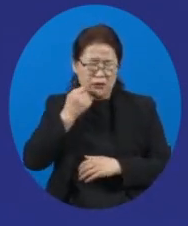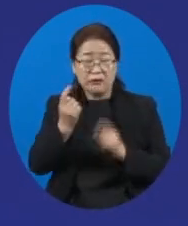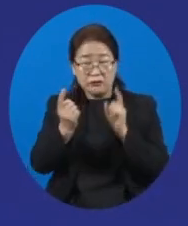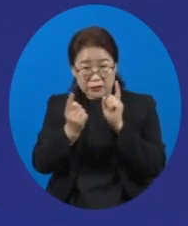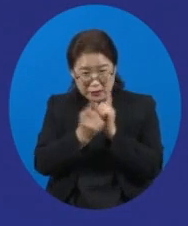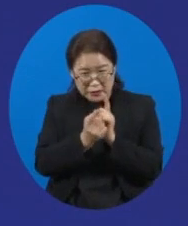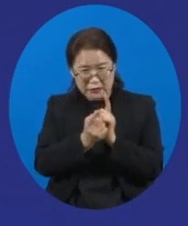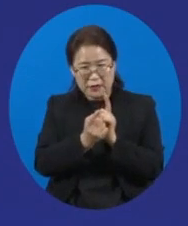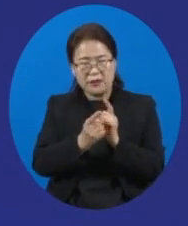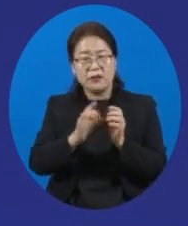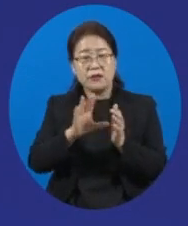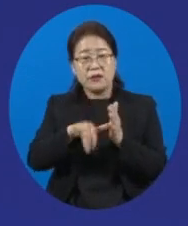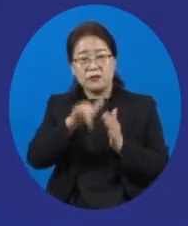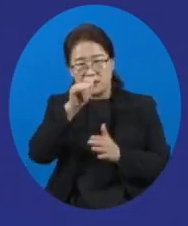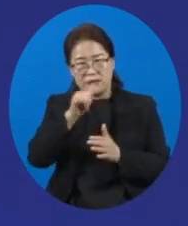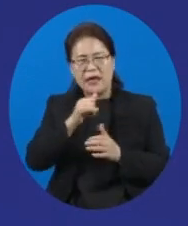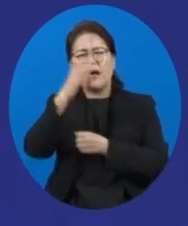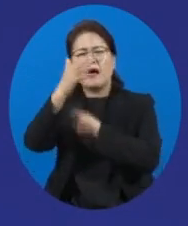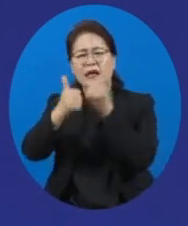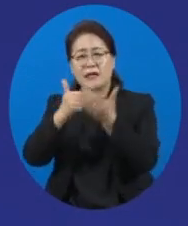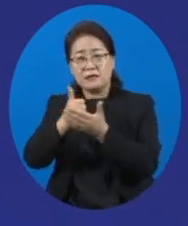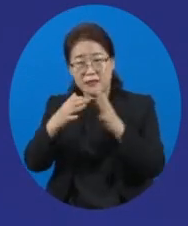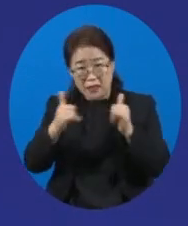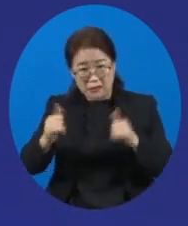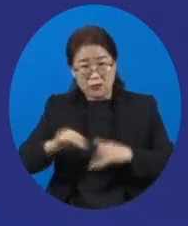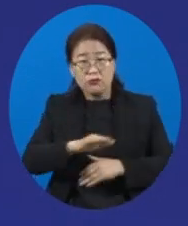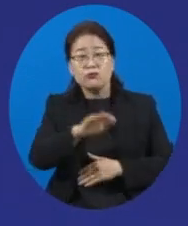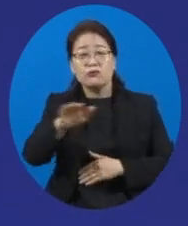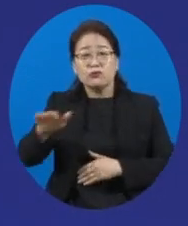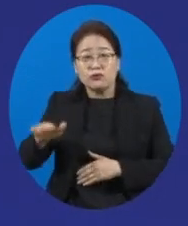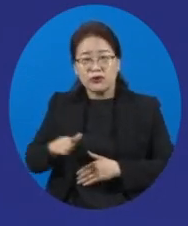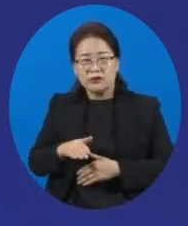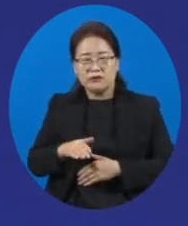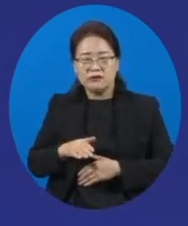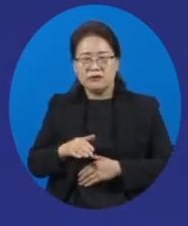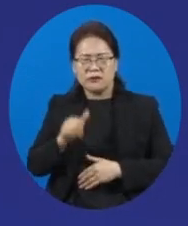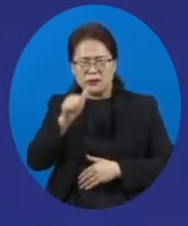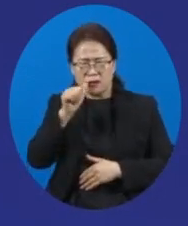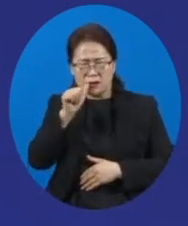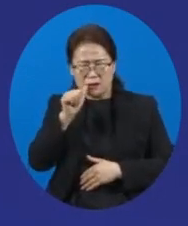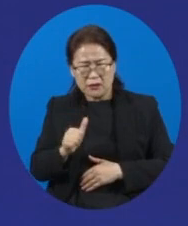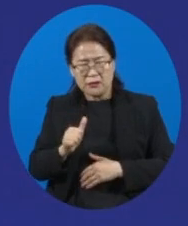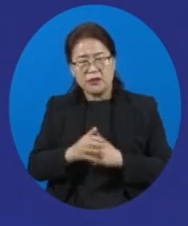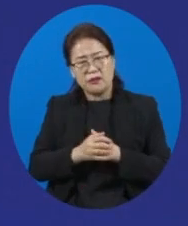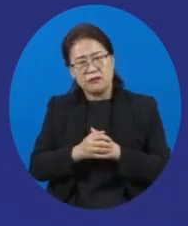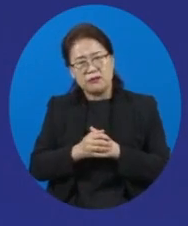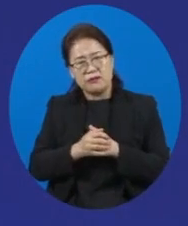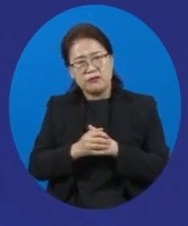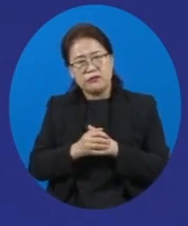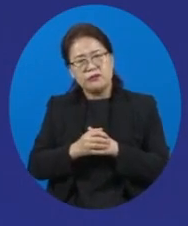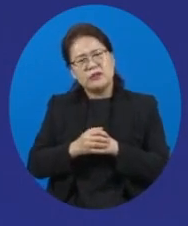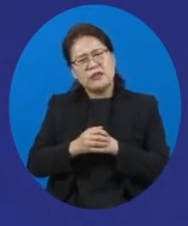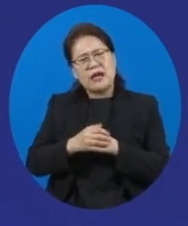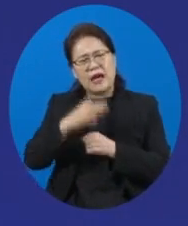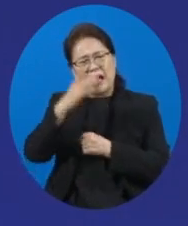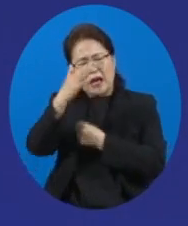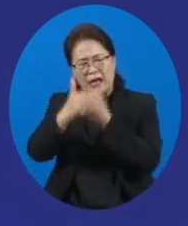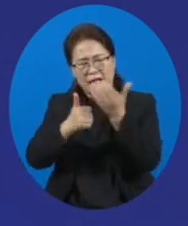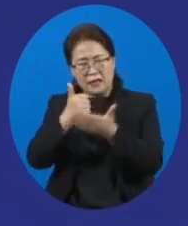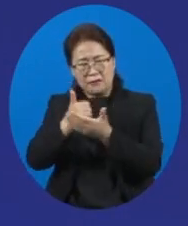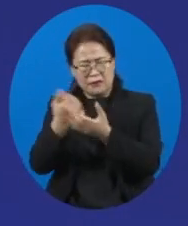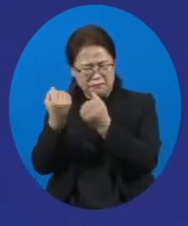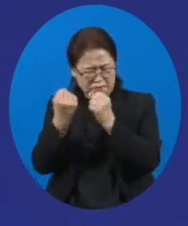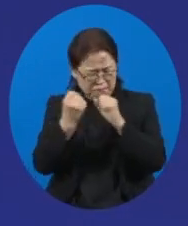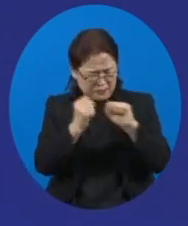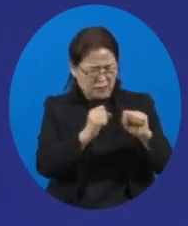그럴지라도 하나님의 사람인 우리는 절대로 하나님의 낯을 피해서는 안